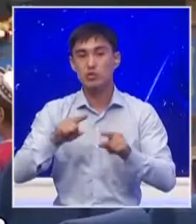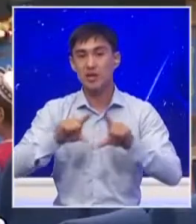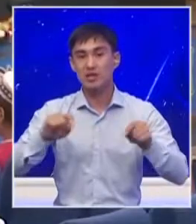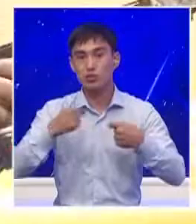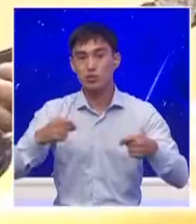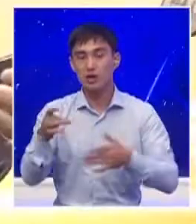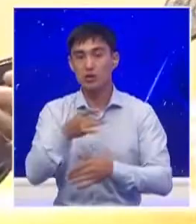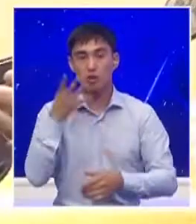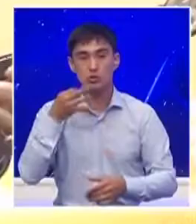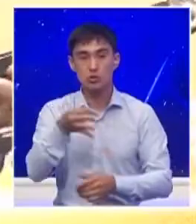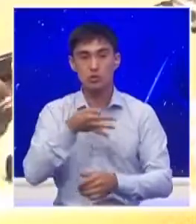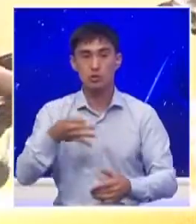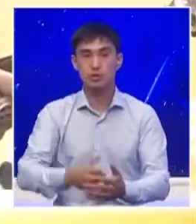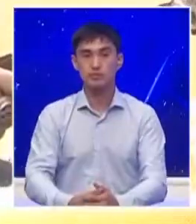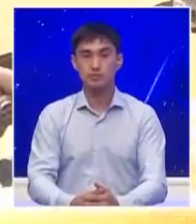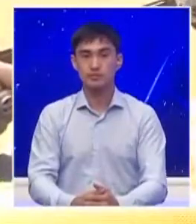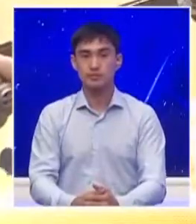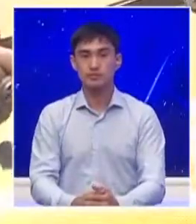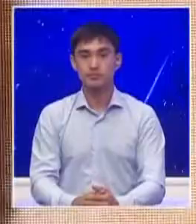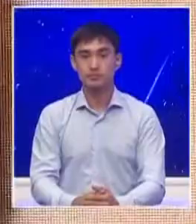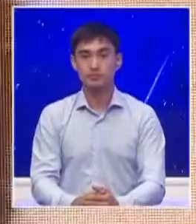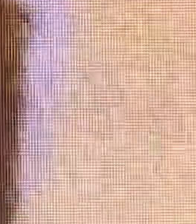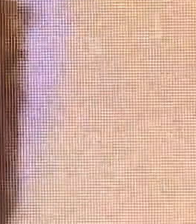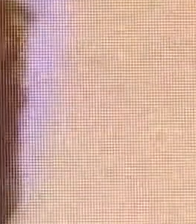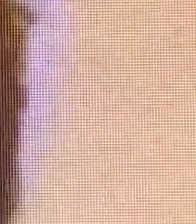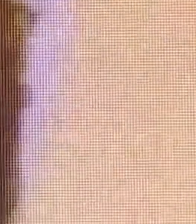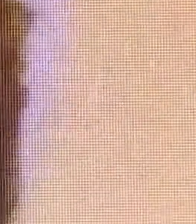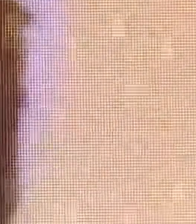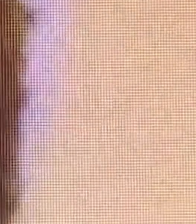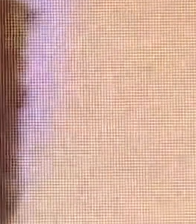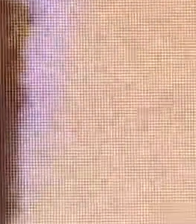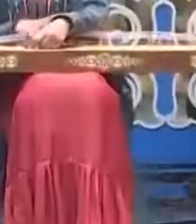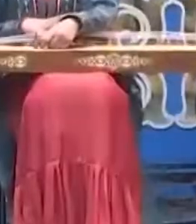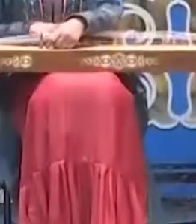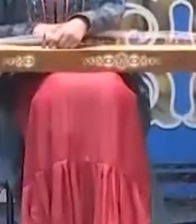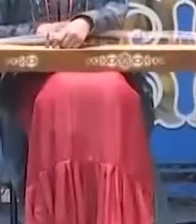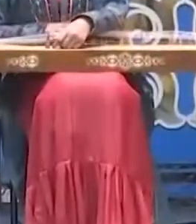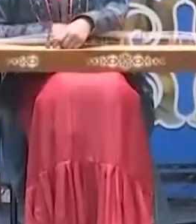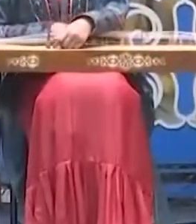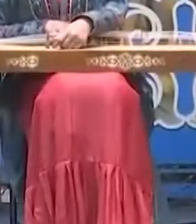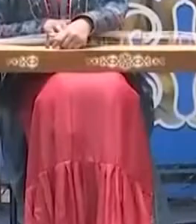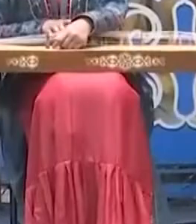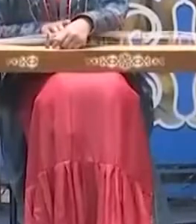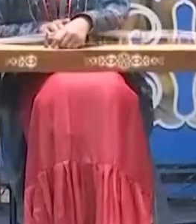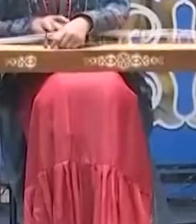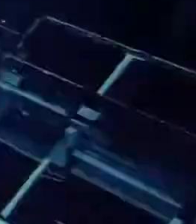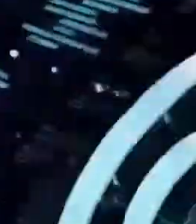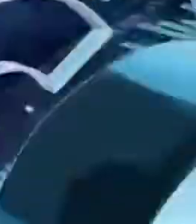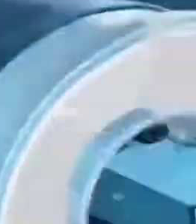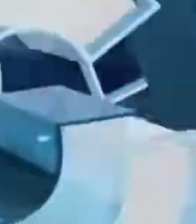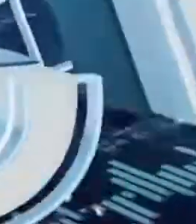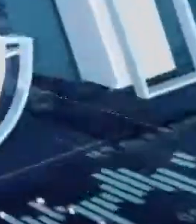районах алматинской области и на баран ба его курманжан хасан джан ул и аммон джомар тулы телеканал жетысу